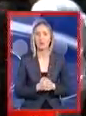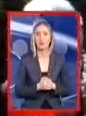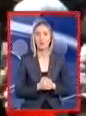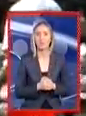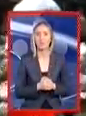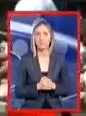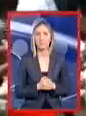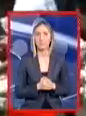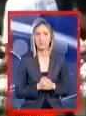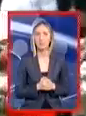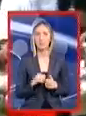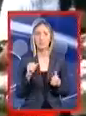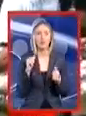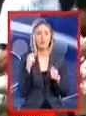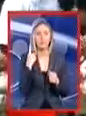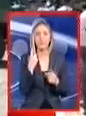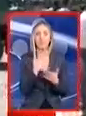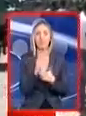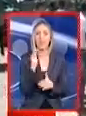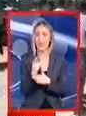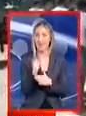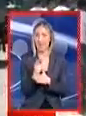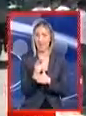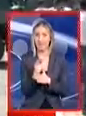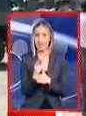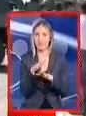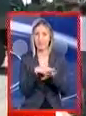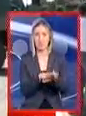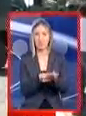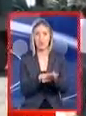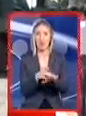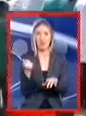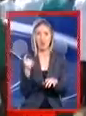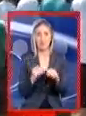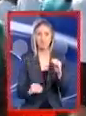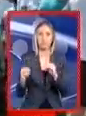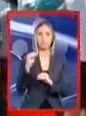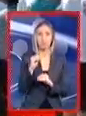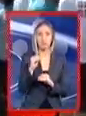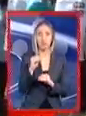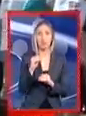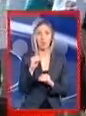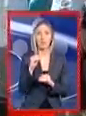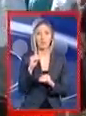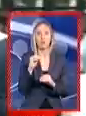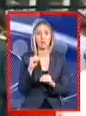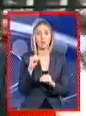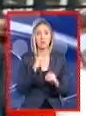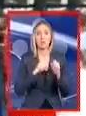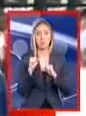Pa prvenstveno je bila najava da će da reka nadođe u onoj meri da se ugrozi sama